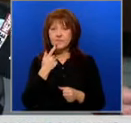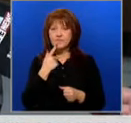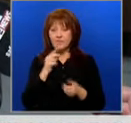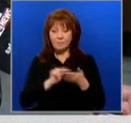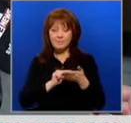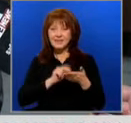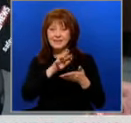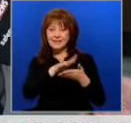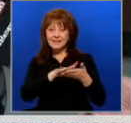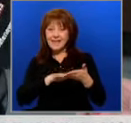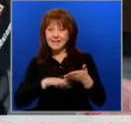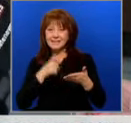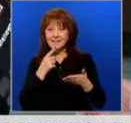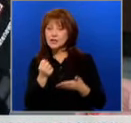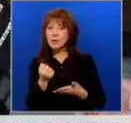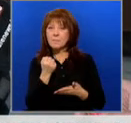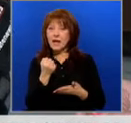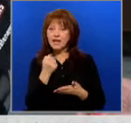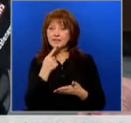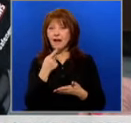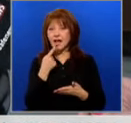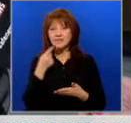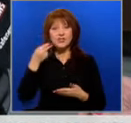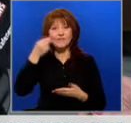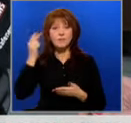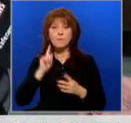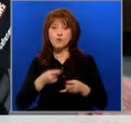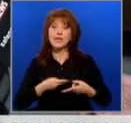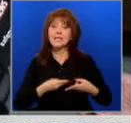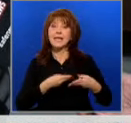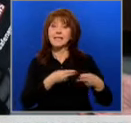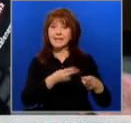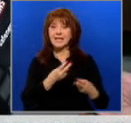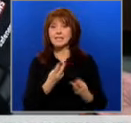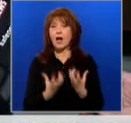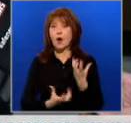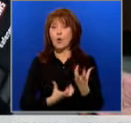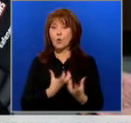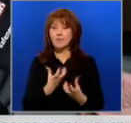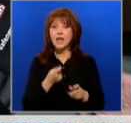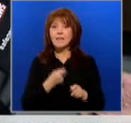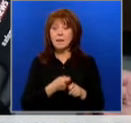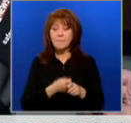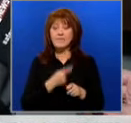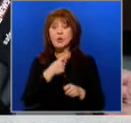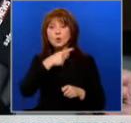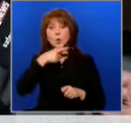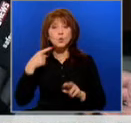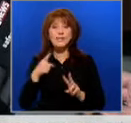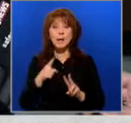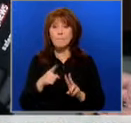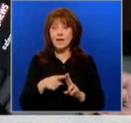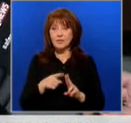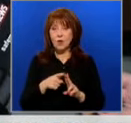на дерогацията, който казва, че компанията може да изнася горива, произведени от руски петрол, когато се